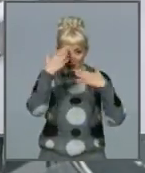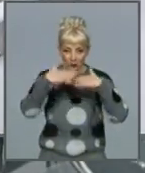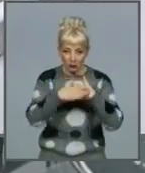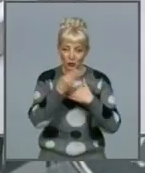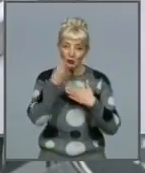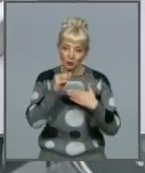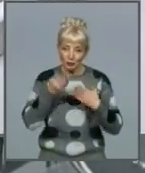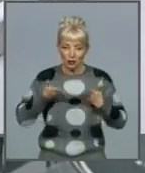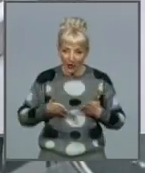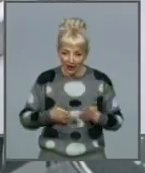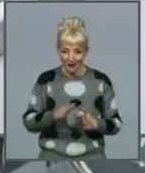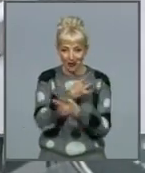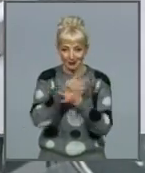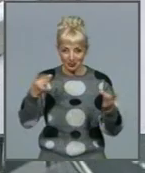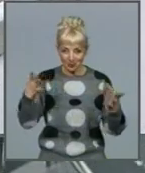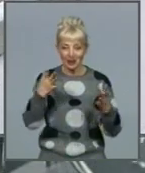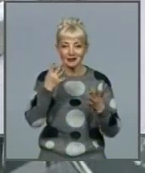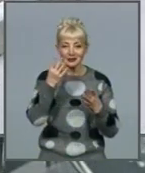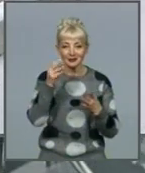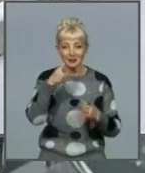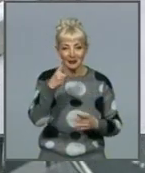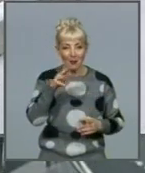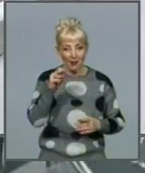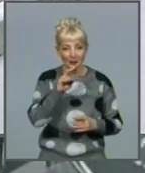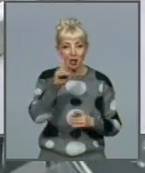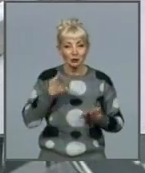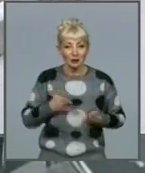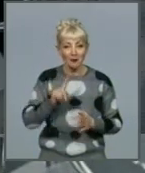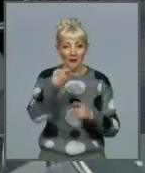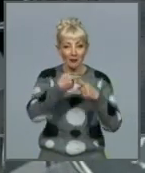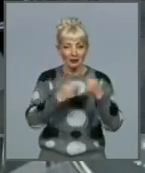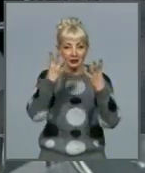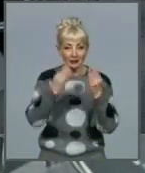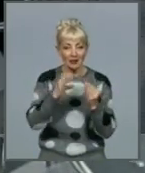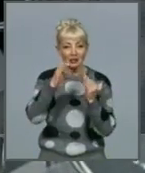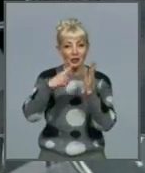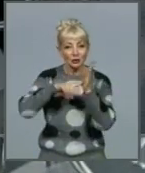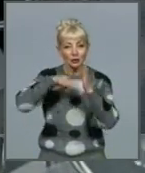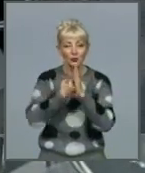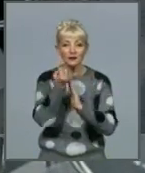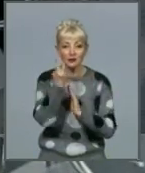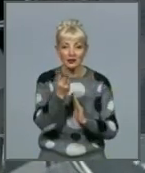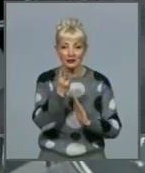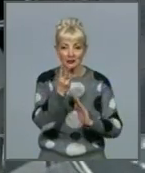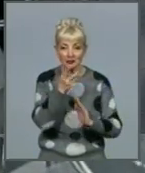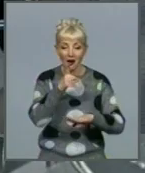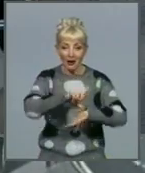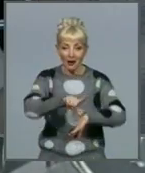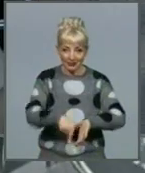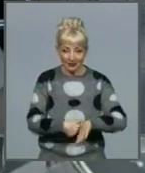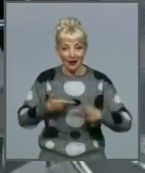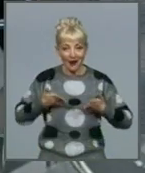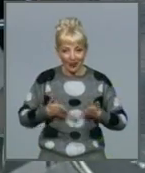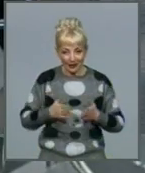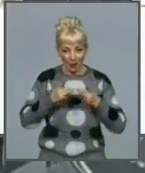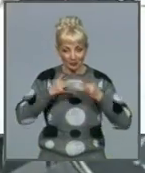березня. Ті ж, хто народився в першій половині дня, від 6 до 12 перші 2 роки справляють день народження 28 лютого,